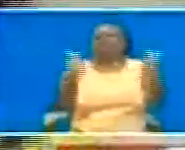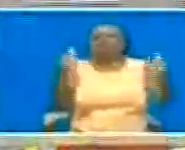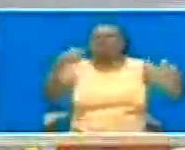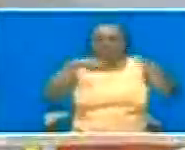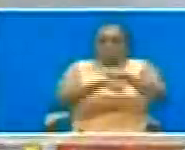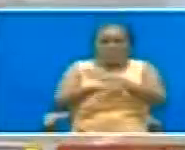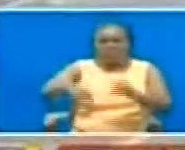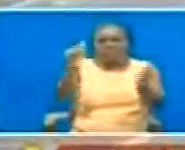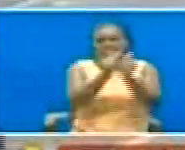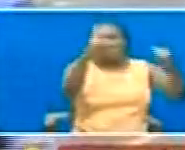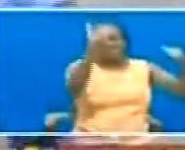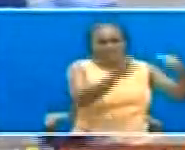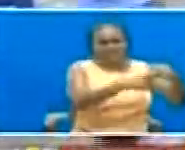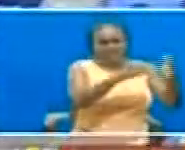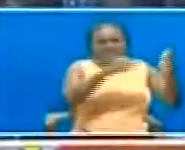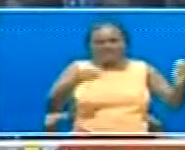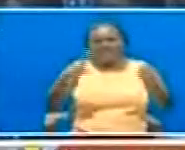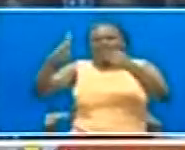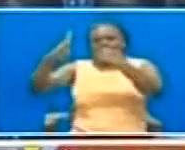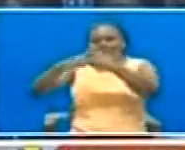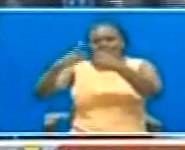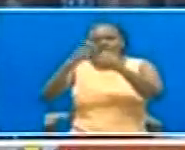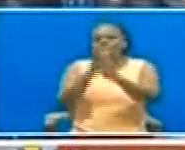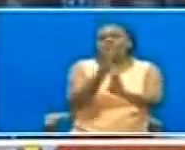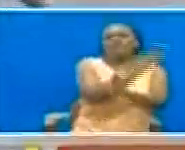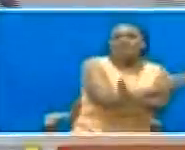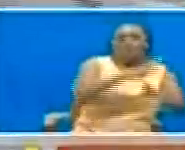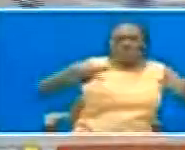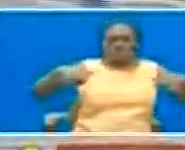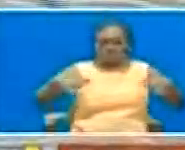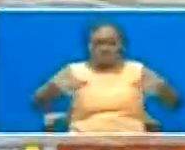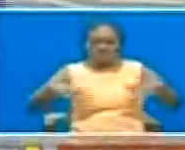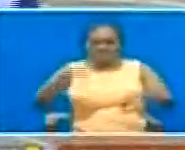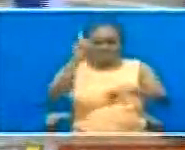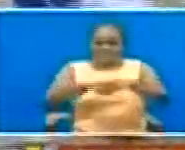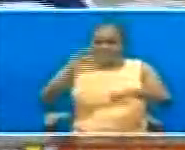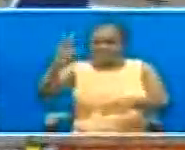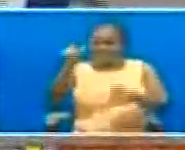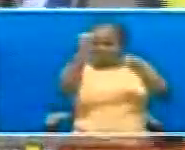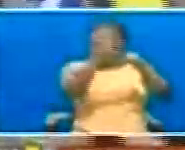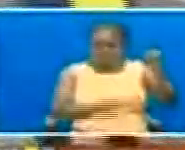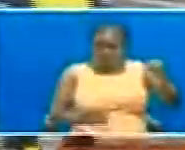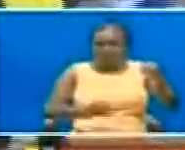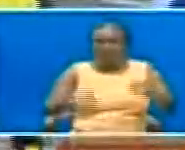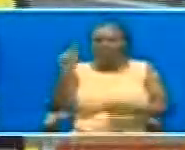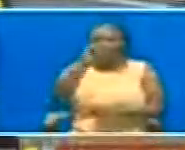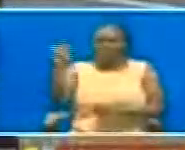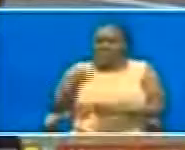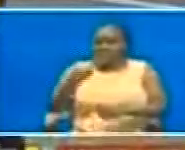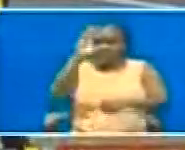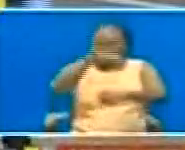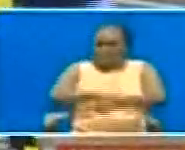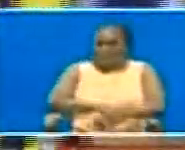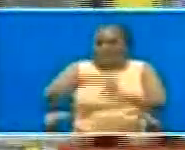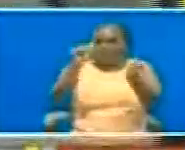alama nyingine 16 dhidi ya 9 za Zitek kabla muda wa mapumziko. Katika robo ya tatu, Zitek walijikakamua na kufunga